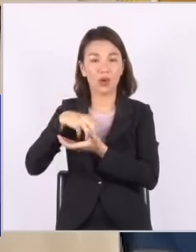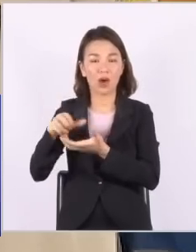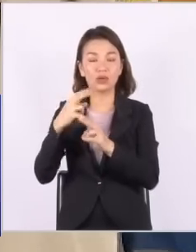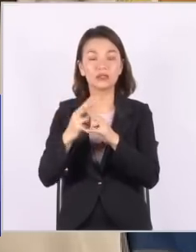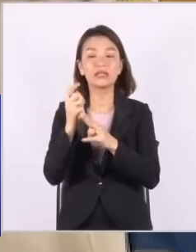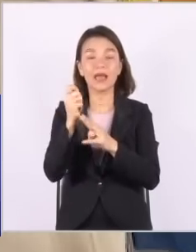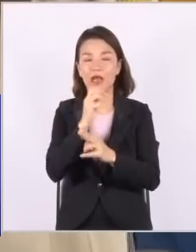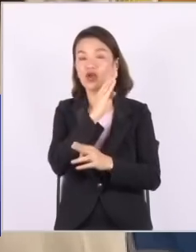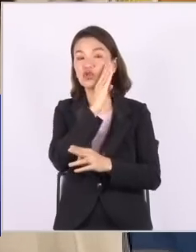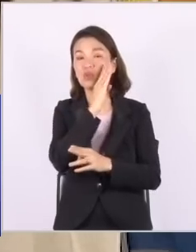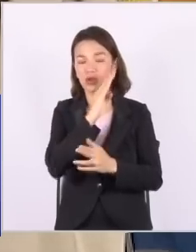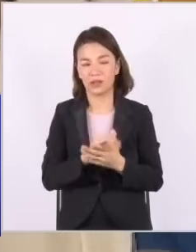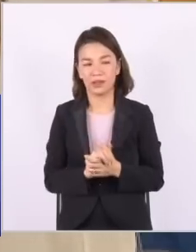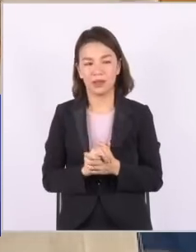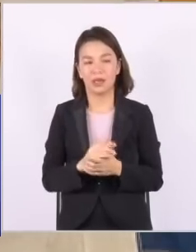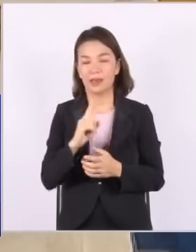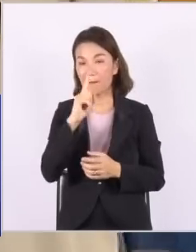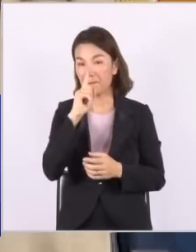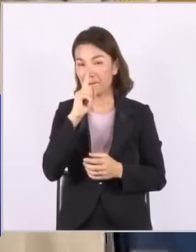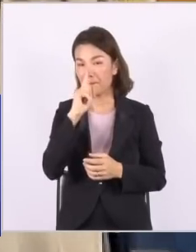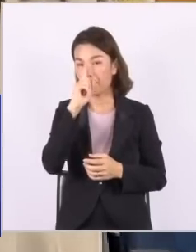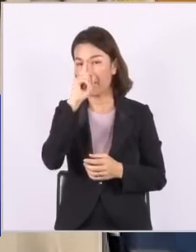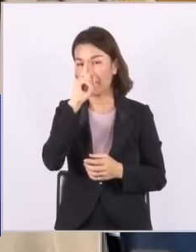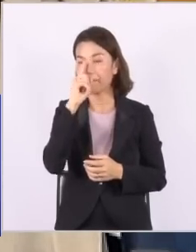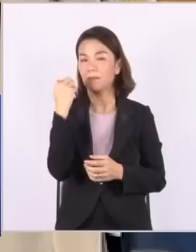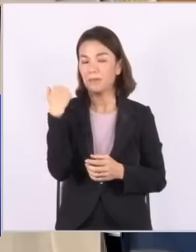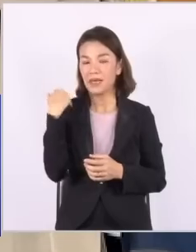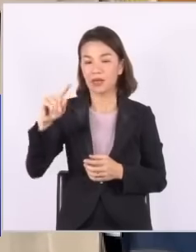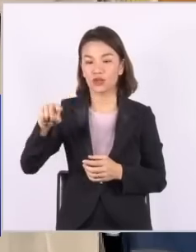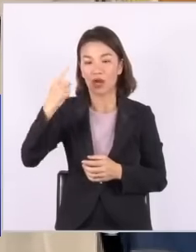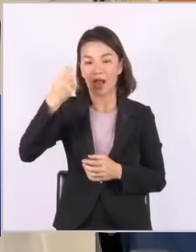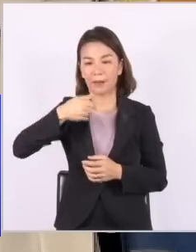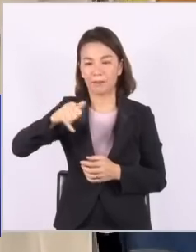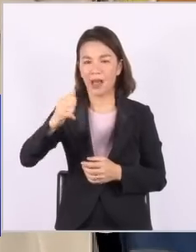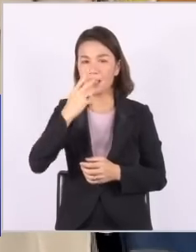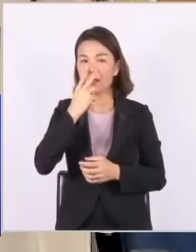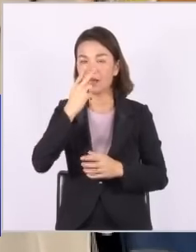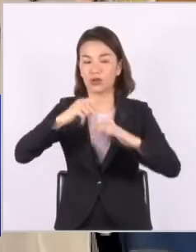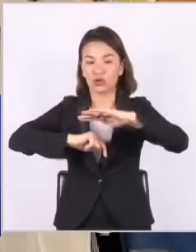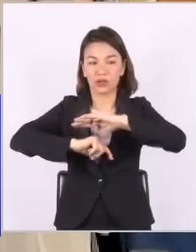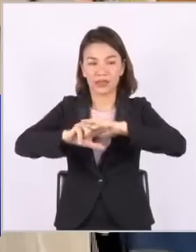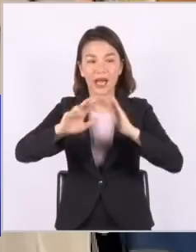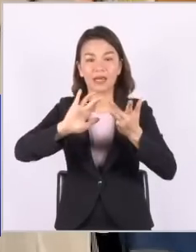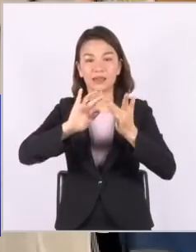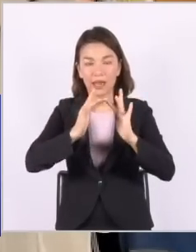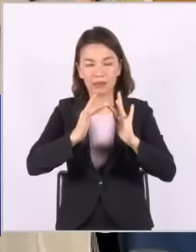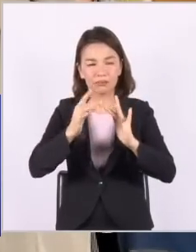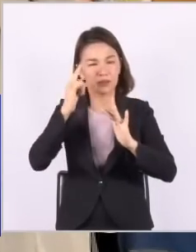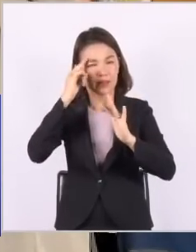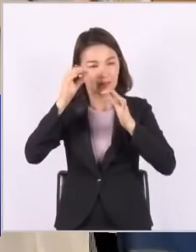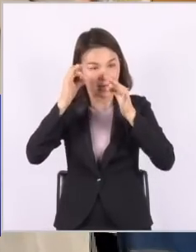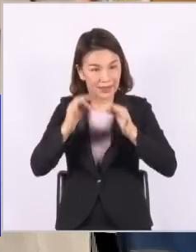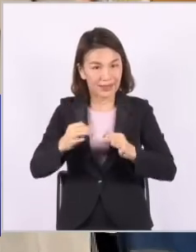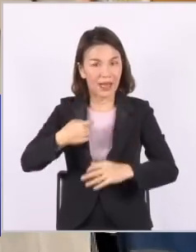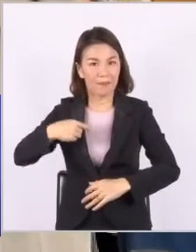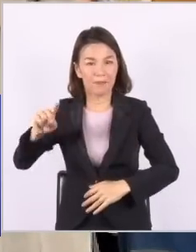ติเนี่ยเธอก็ไปทำจมูกเหมือนกันบอกว่าเนี่ยตอนแรกก่อนจะไปเนี่ยเห็นโฆษณาทางโซเชียลก็เลยตัดสินใจเนี่ยไปทำจมูก